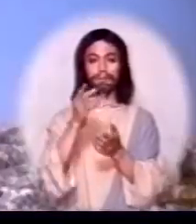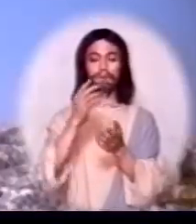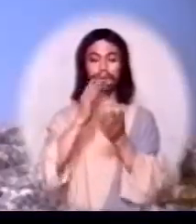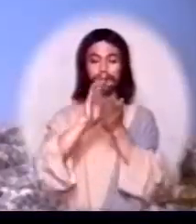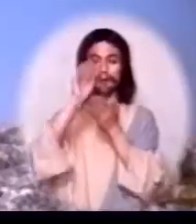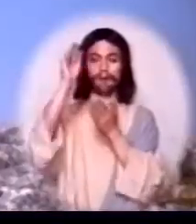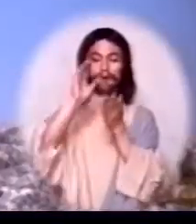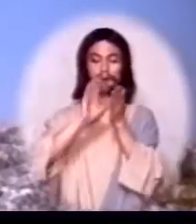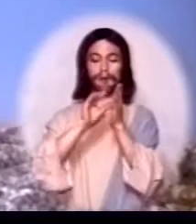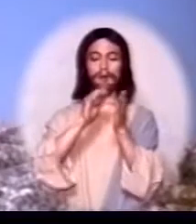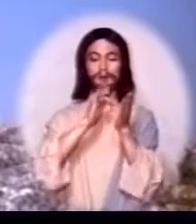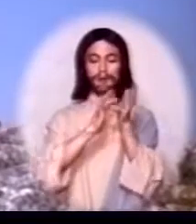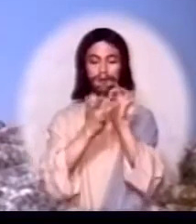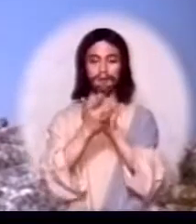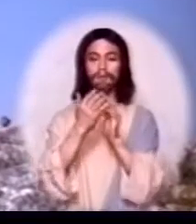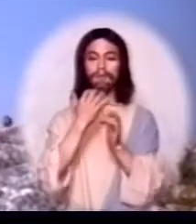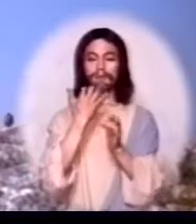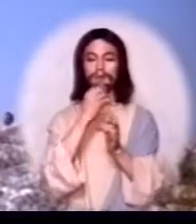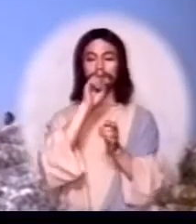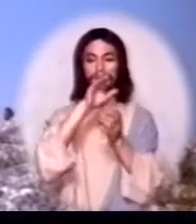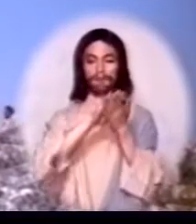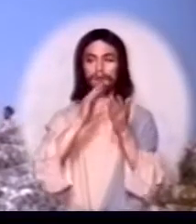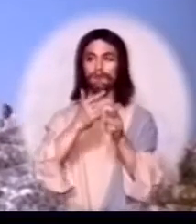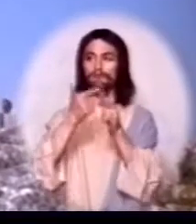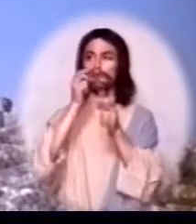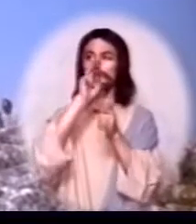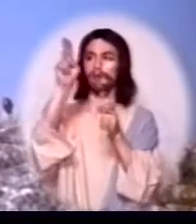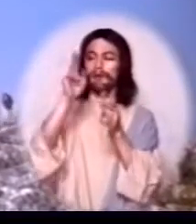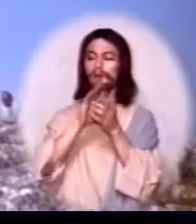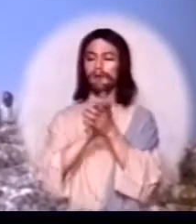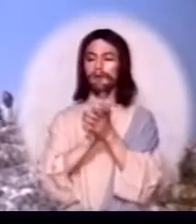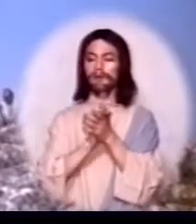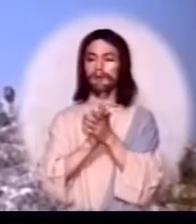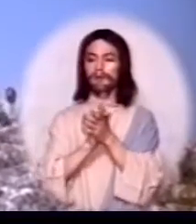그들이 떠나갈 때 베드로가 예수님께 말했습니다. 주여,